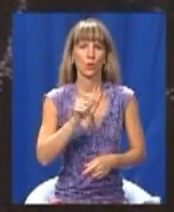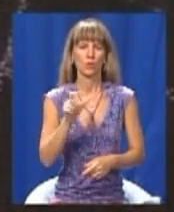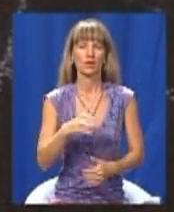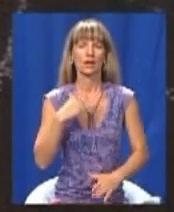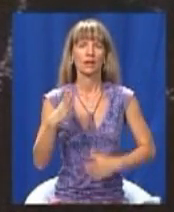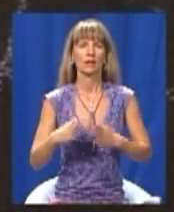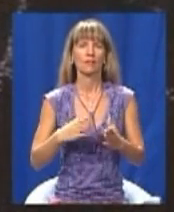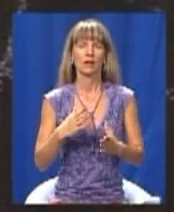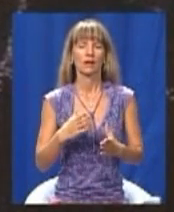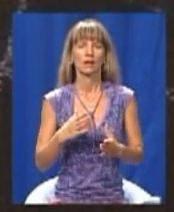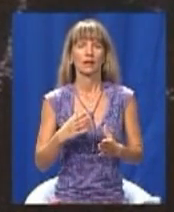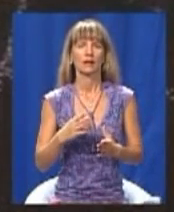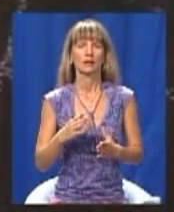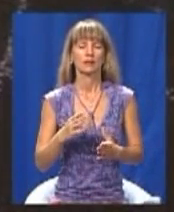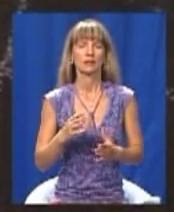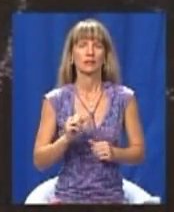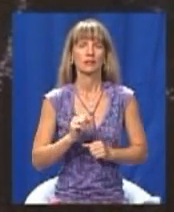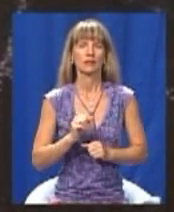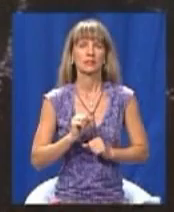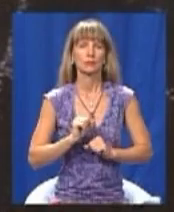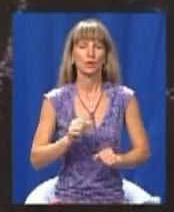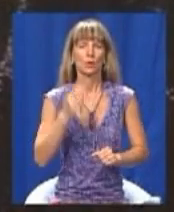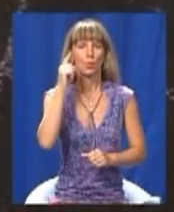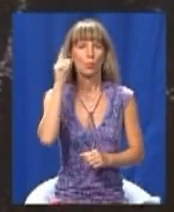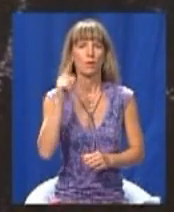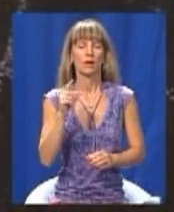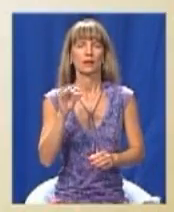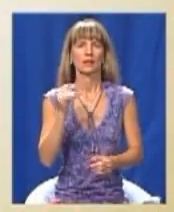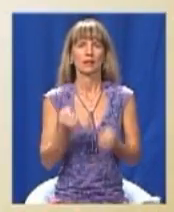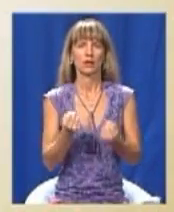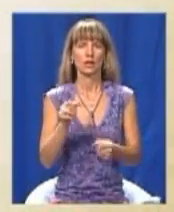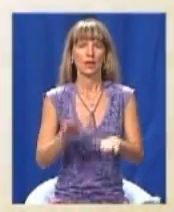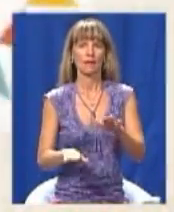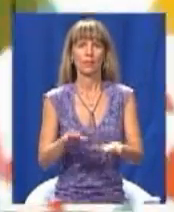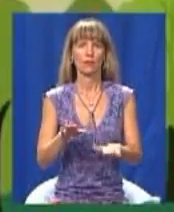тренували стійкість, спритність рухів та вміння тримати рівновагу.